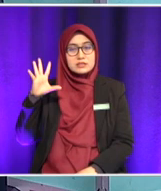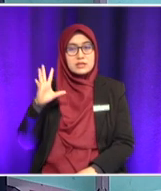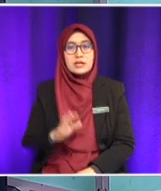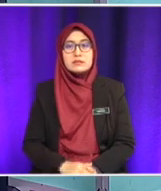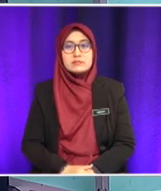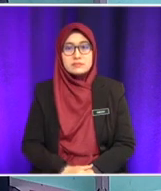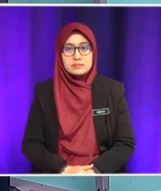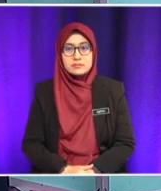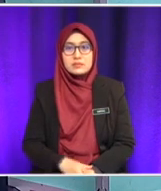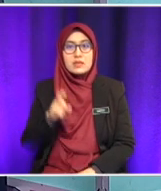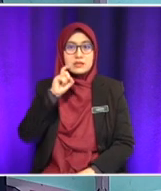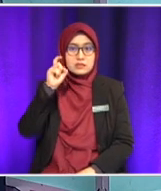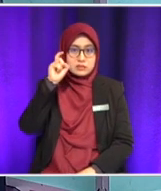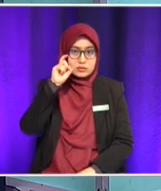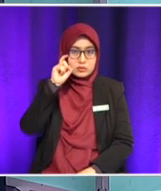Semua